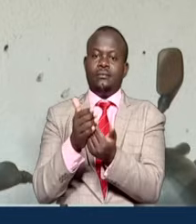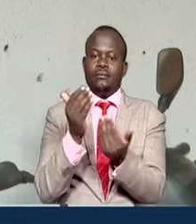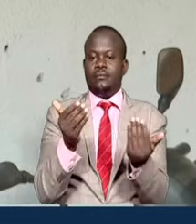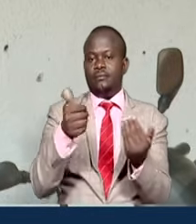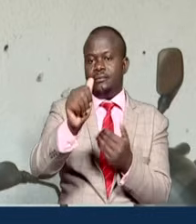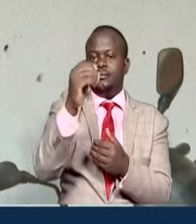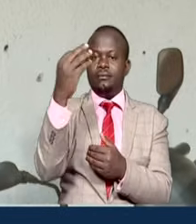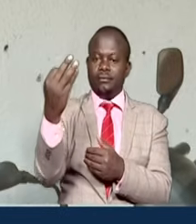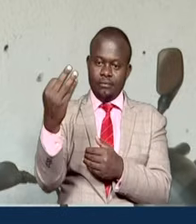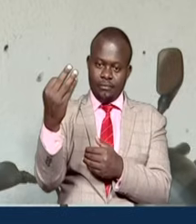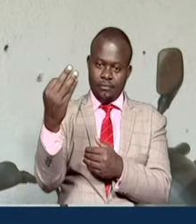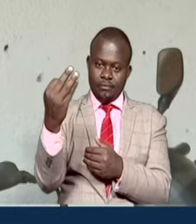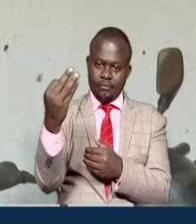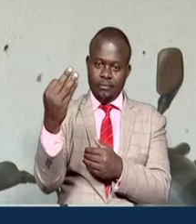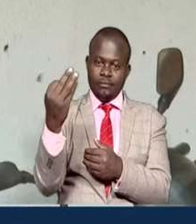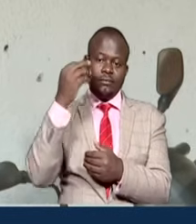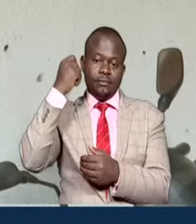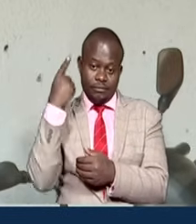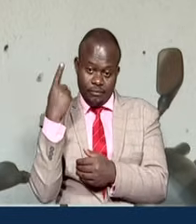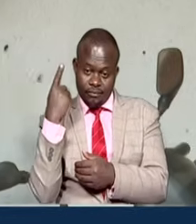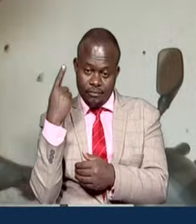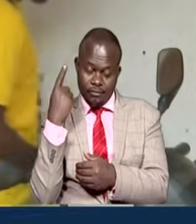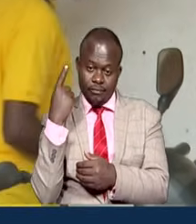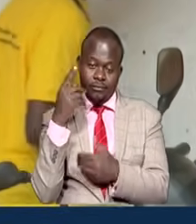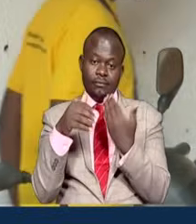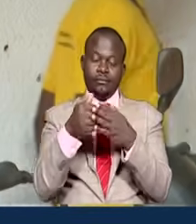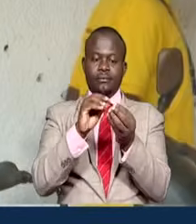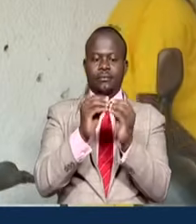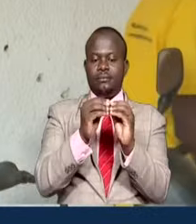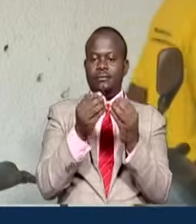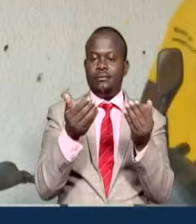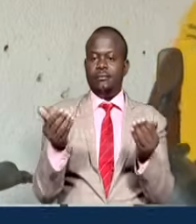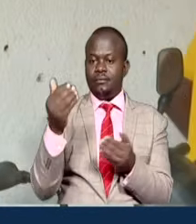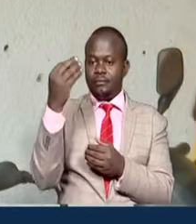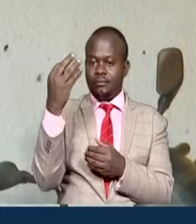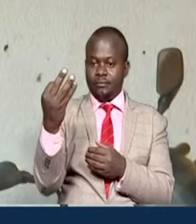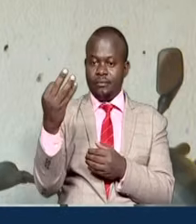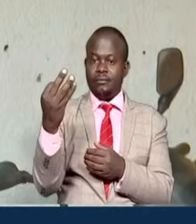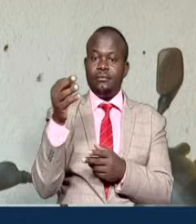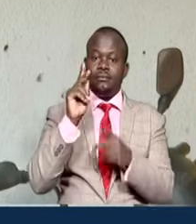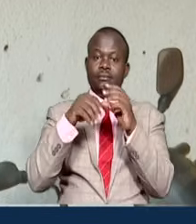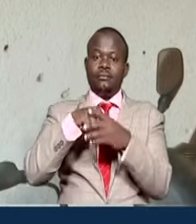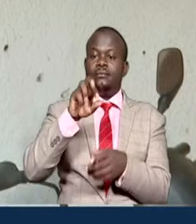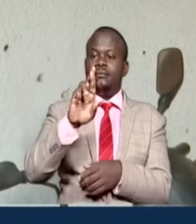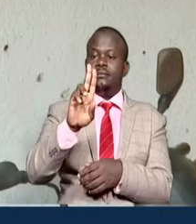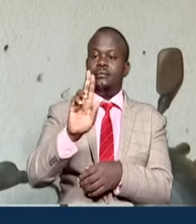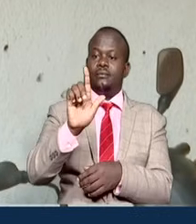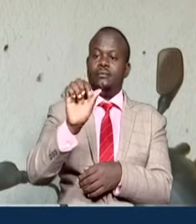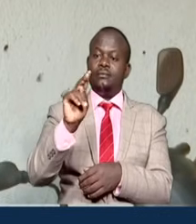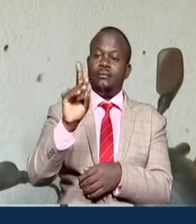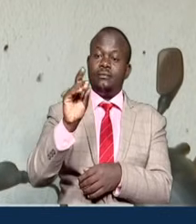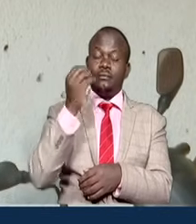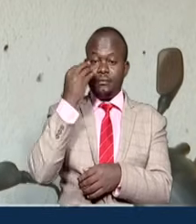batatu. Ubwo rero umubare w'abana batatu abanyarurindo niwe